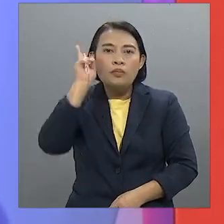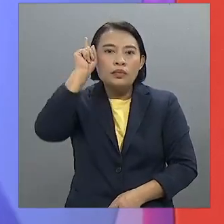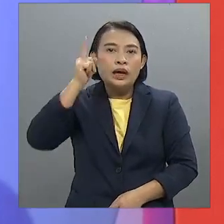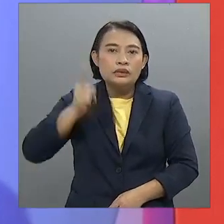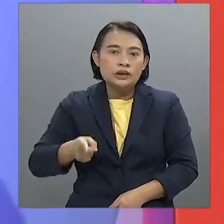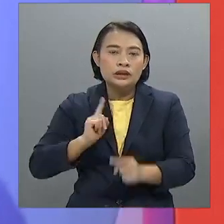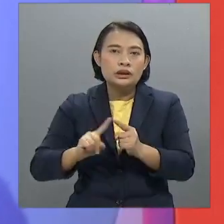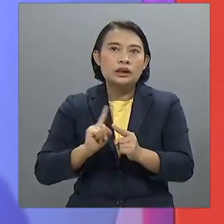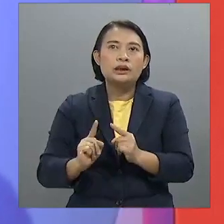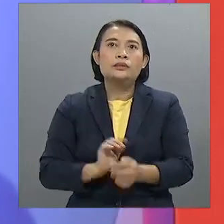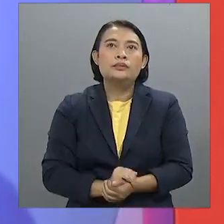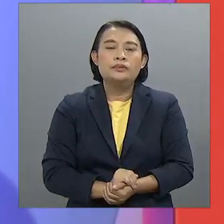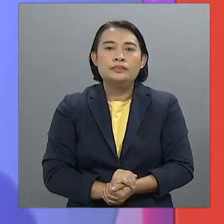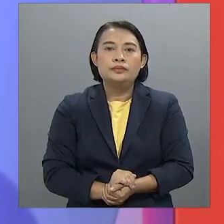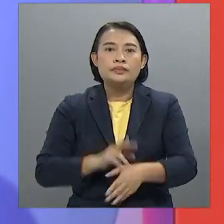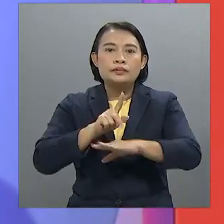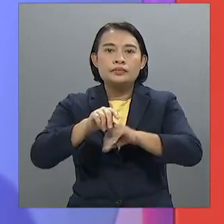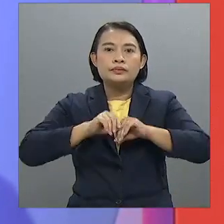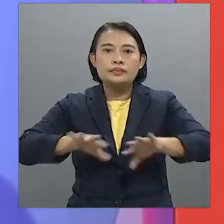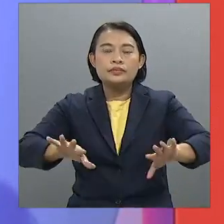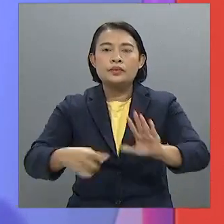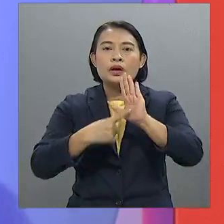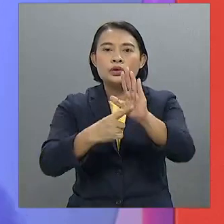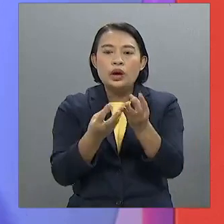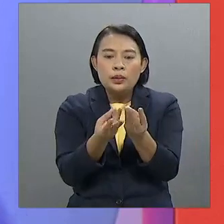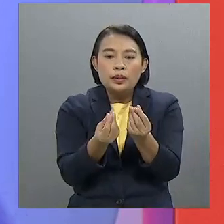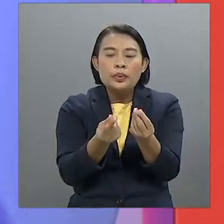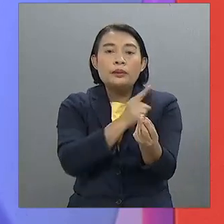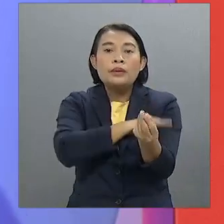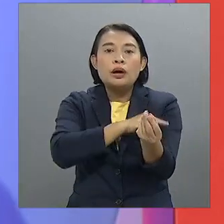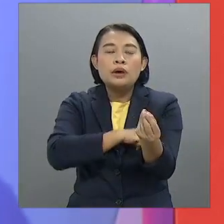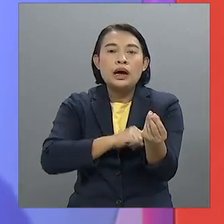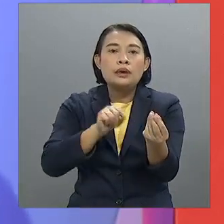อาล่าสุดโหเป็นเรื่องราวเกี่ยวกับเรื่องของBaking Sodaนก็พูดถึง Baking Soda